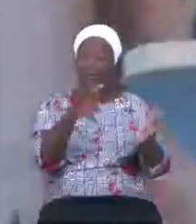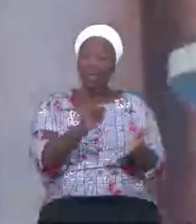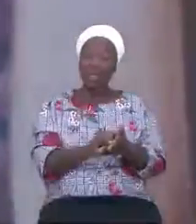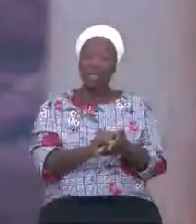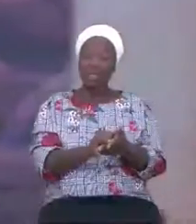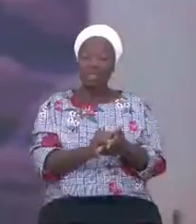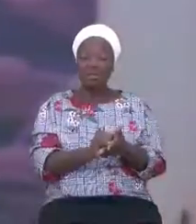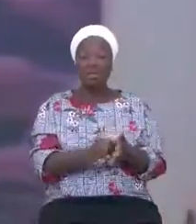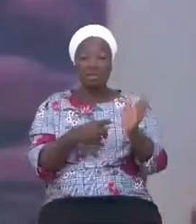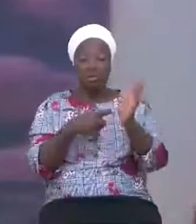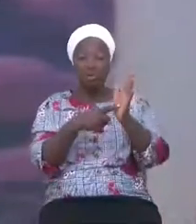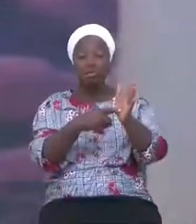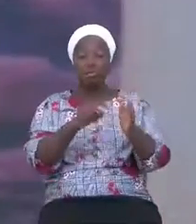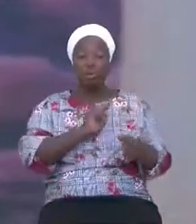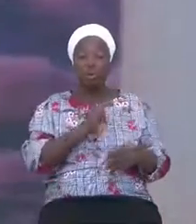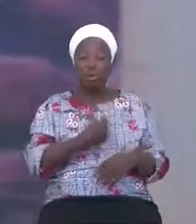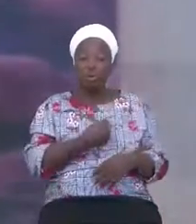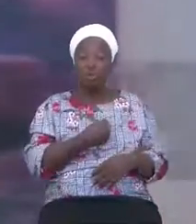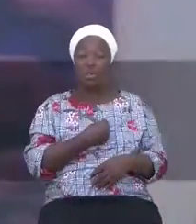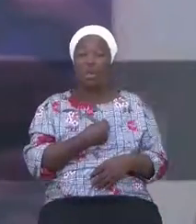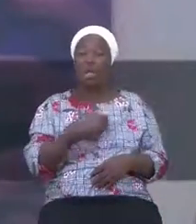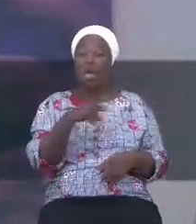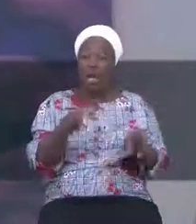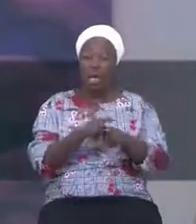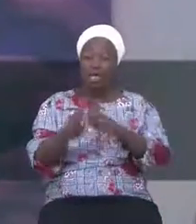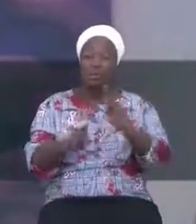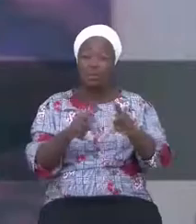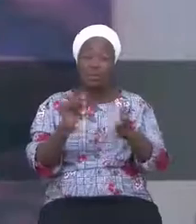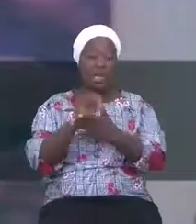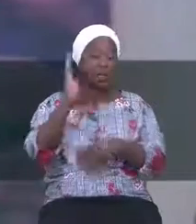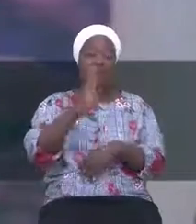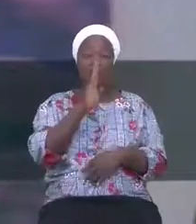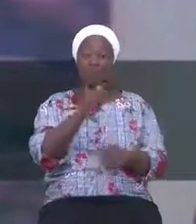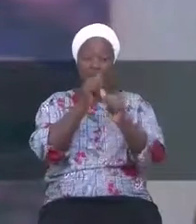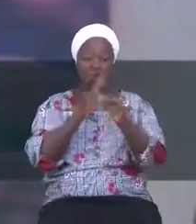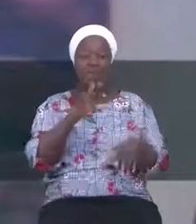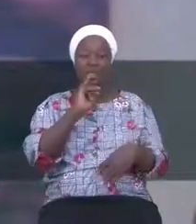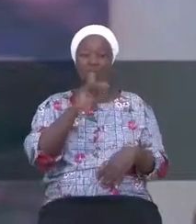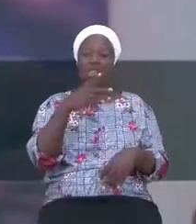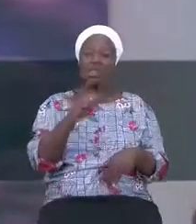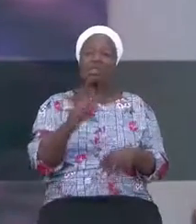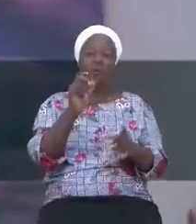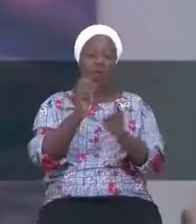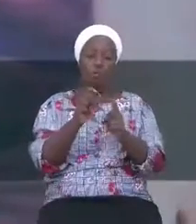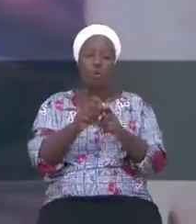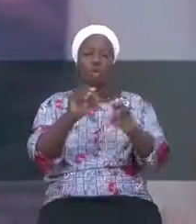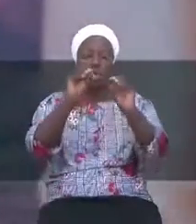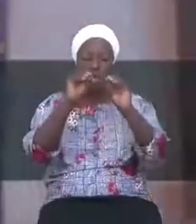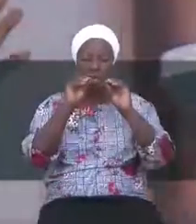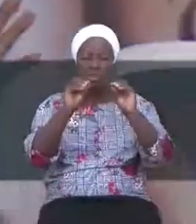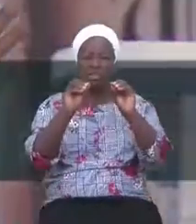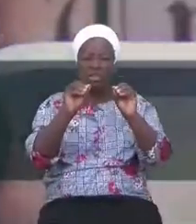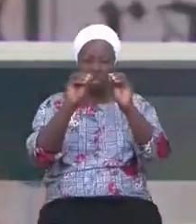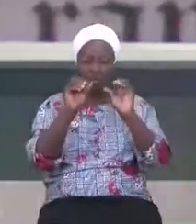qui nous identifie comme ceux-là qui seront bénis. C'est le mot enseignable. Il y a